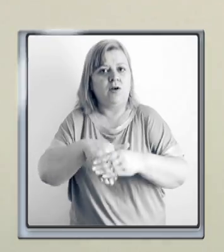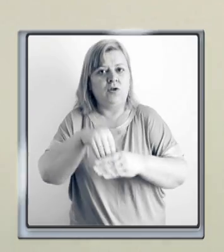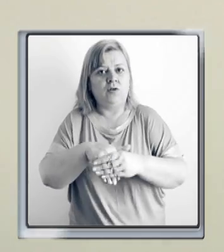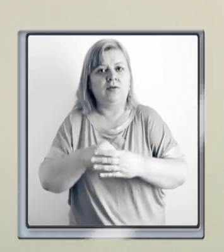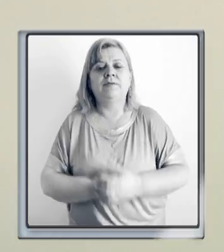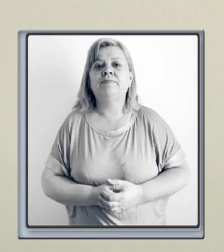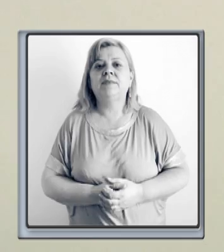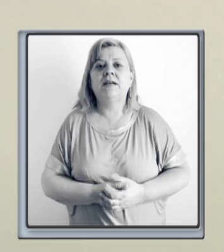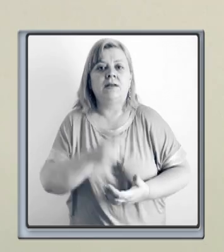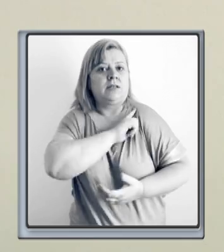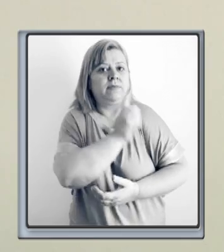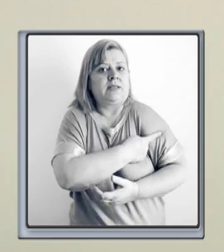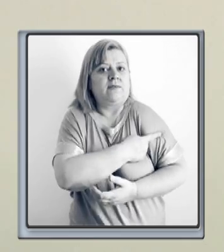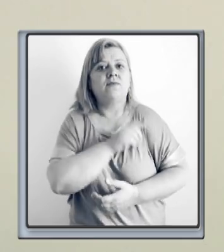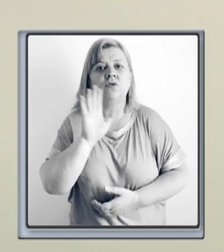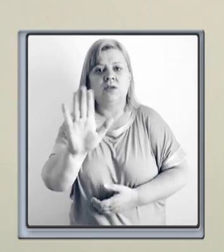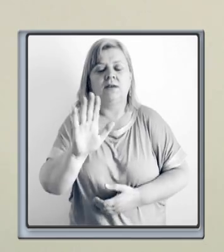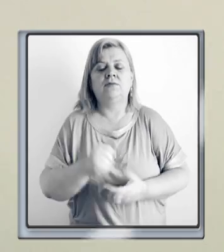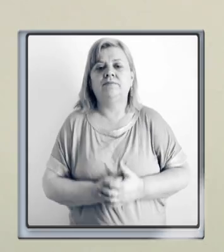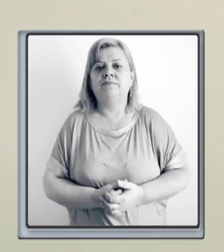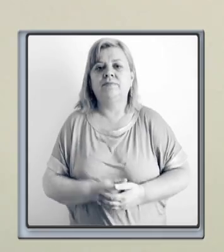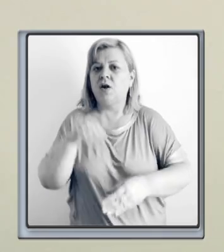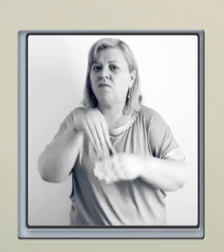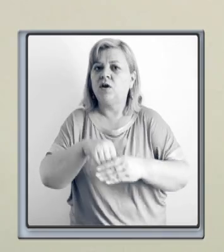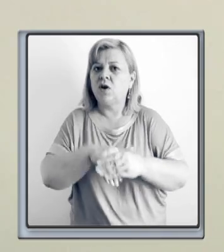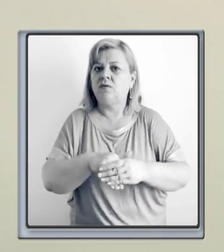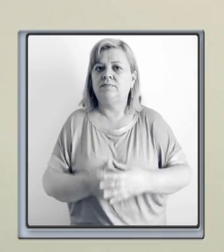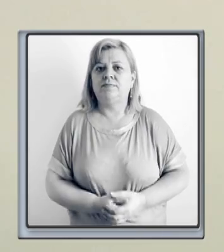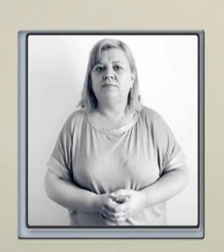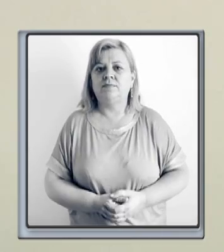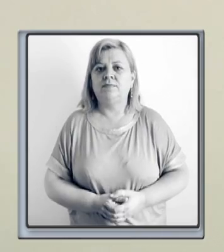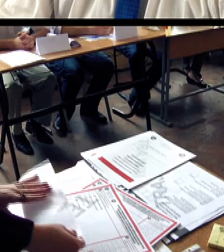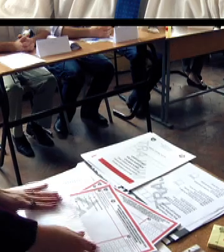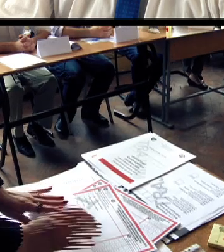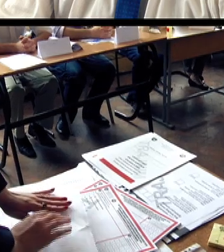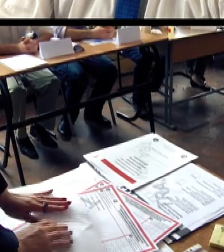8. juna odvoji 5 minuta za glasanje, jer snaga je u tvojim rukama.